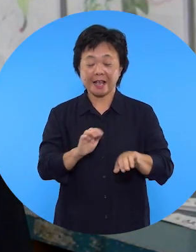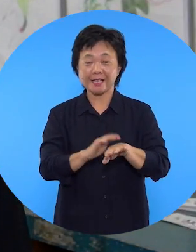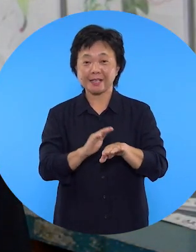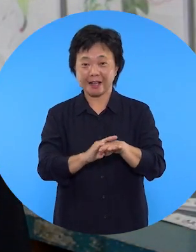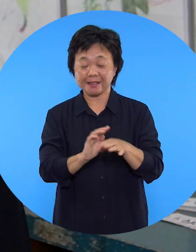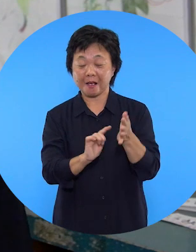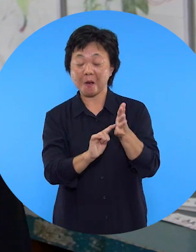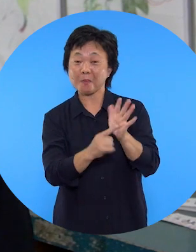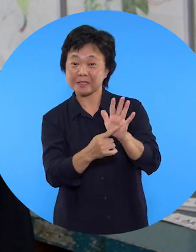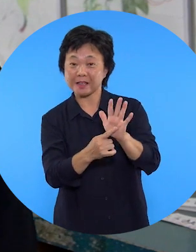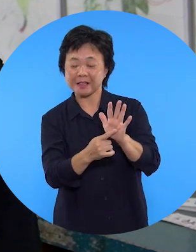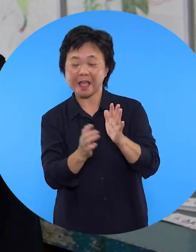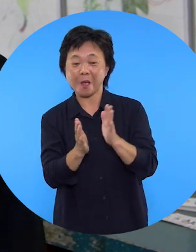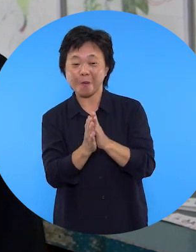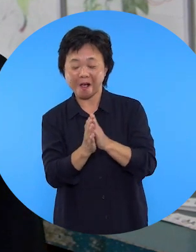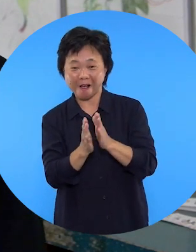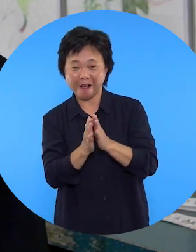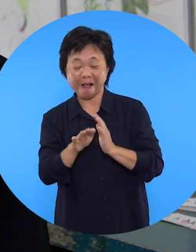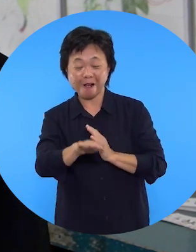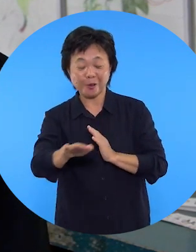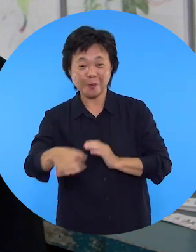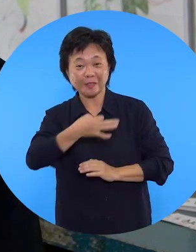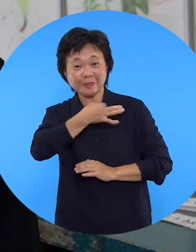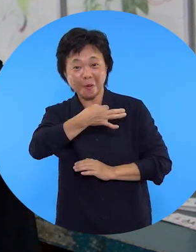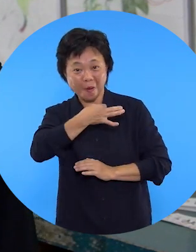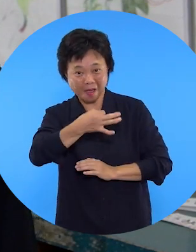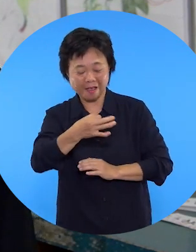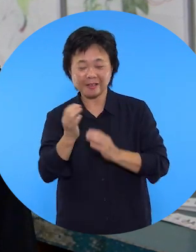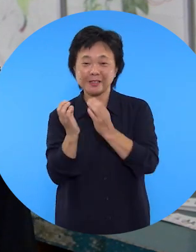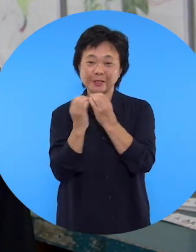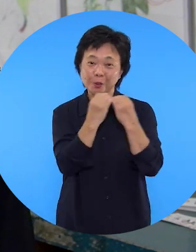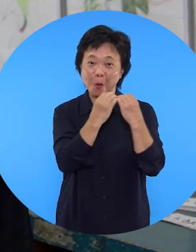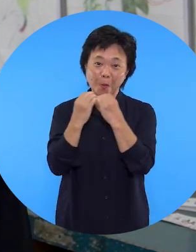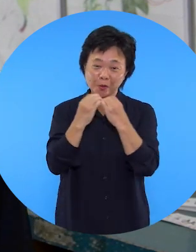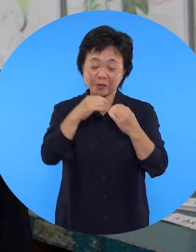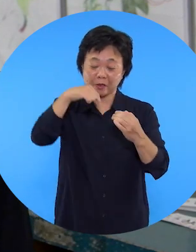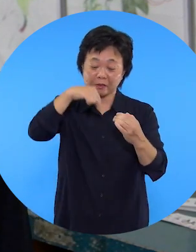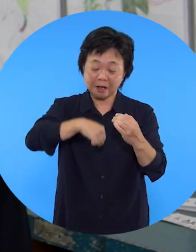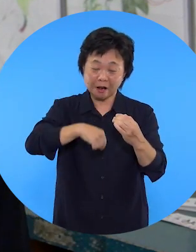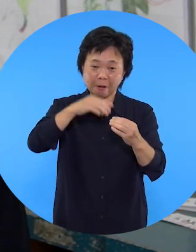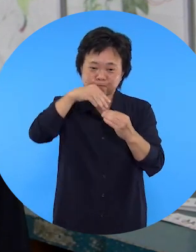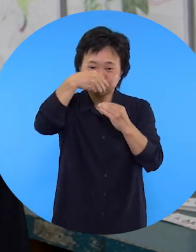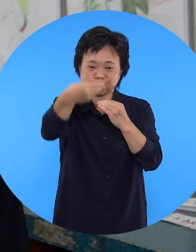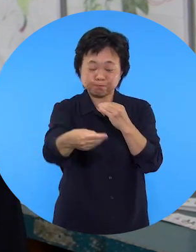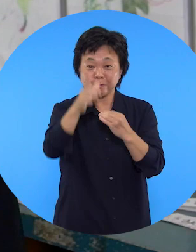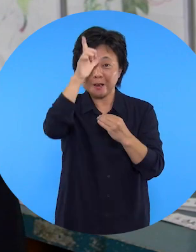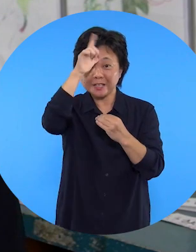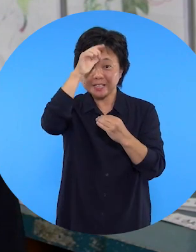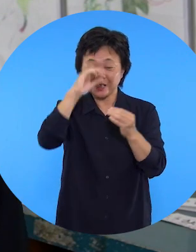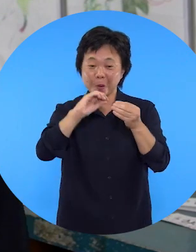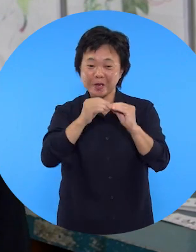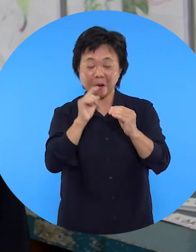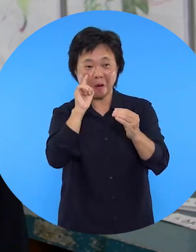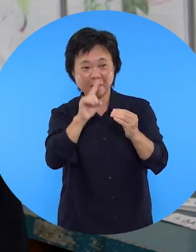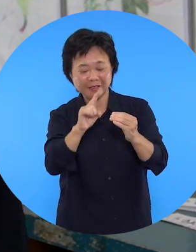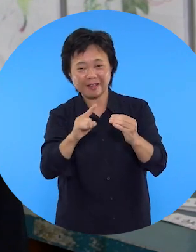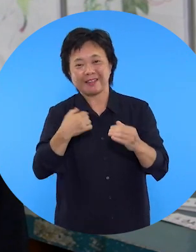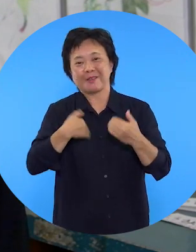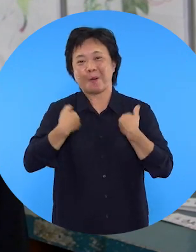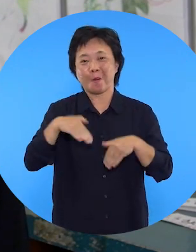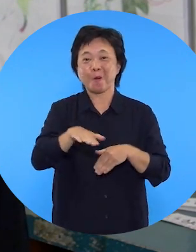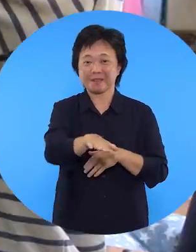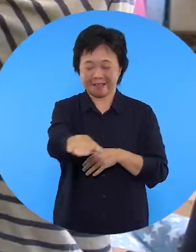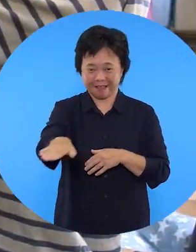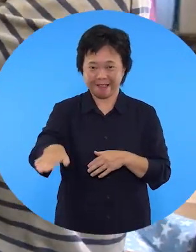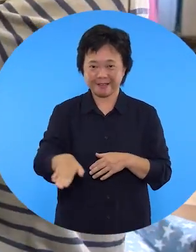やり方を見せてくれた時にはと歓声が上がってと思う腰の中身が黄色い色が見えたときにすごく喜ん